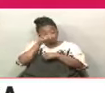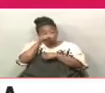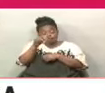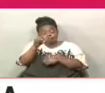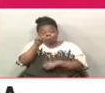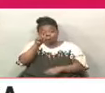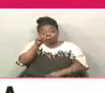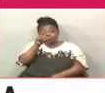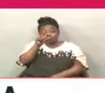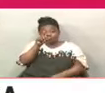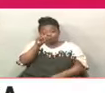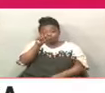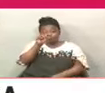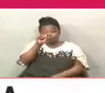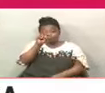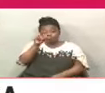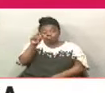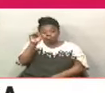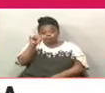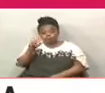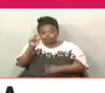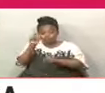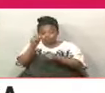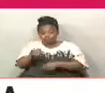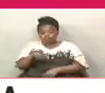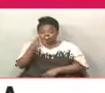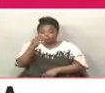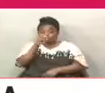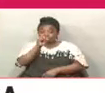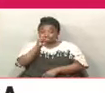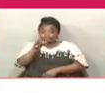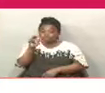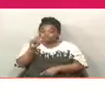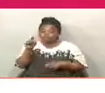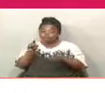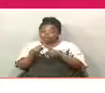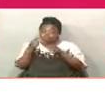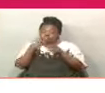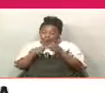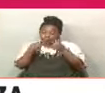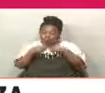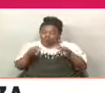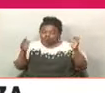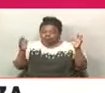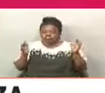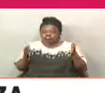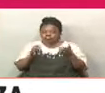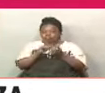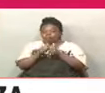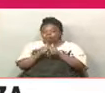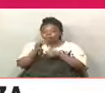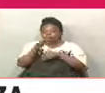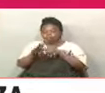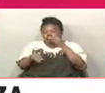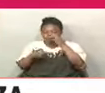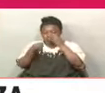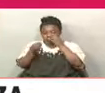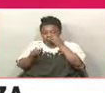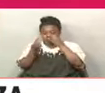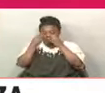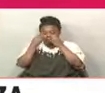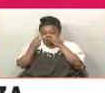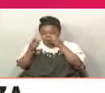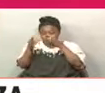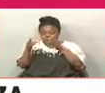Teddy Wabomba wa Nzunula alimira kuyika 5 nga naye byakolerako by'amaanyi. Empaka zino zikutuusibwako Vision